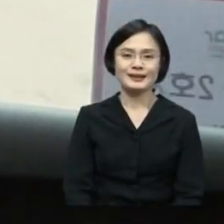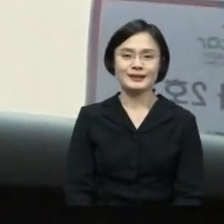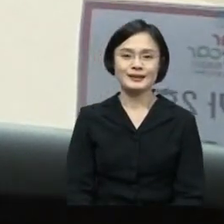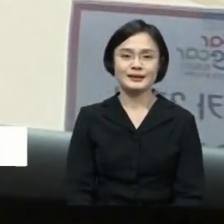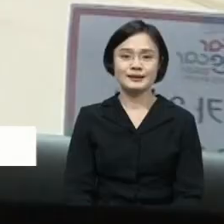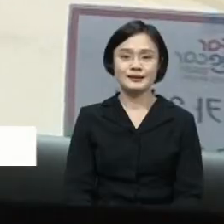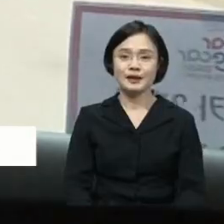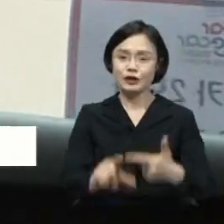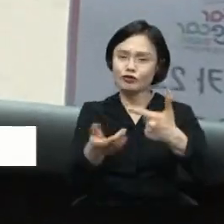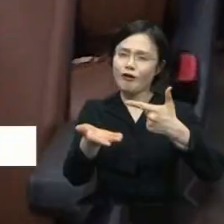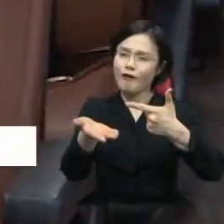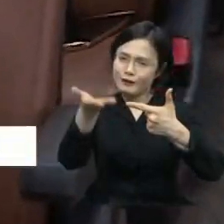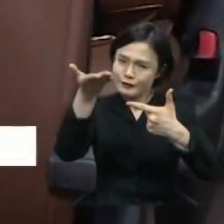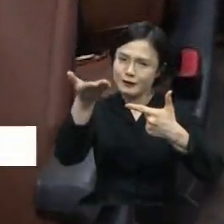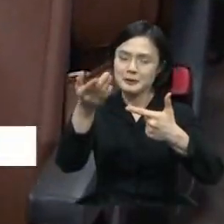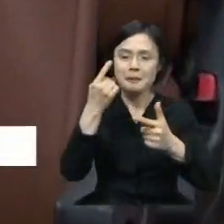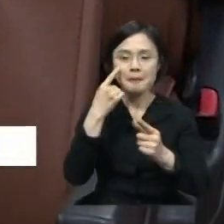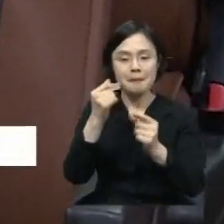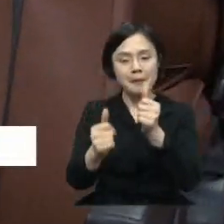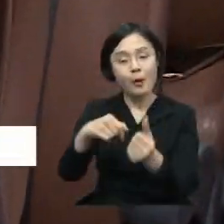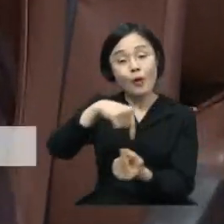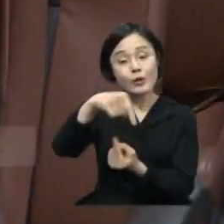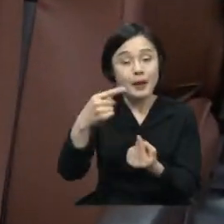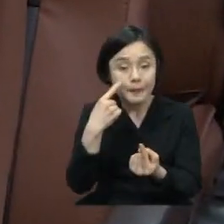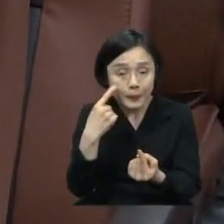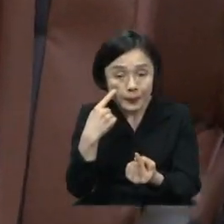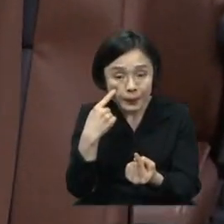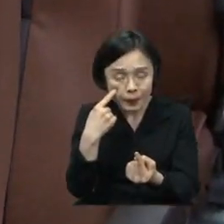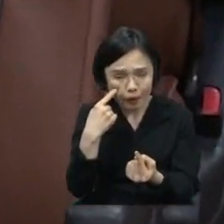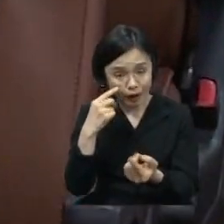상반기 운행을 통해 부족한 점을 보완해